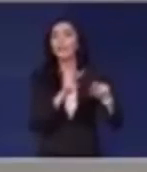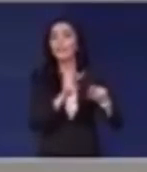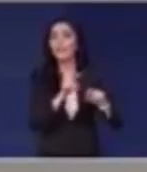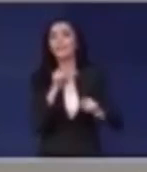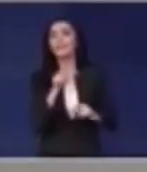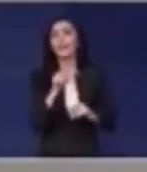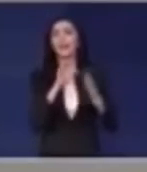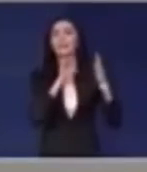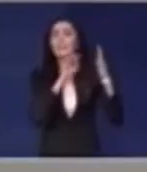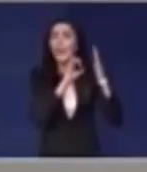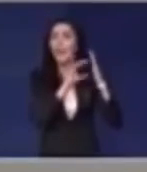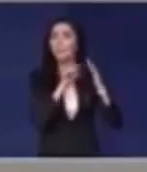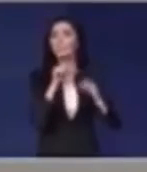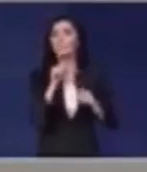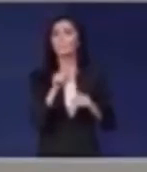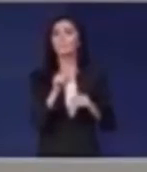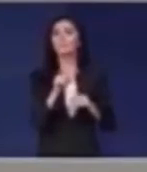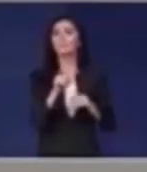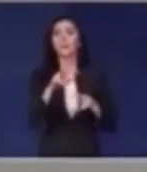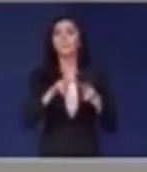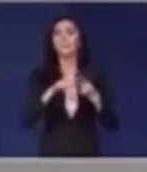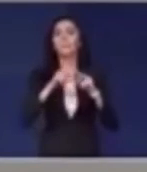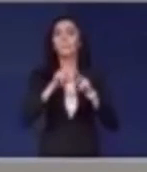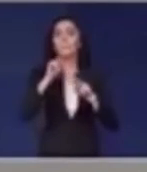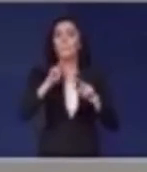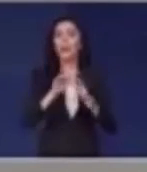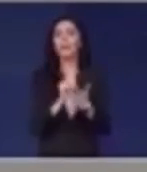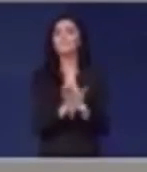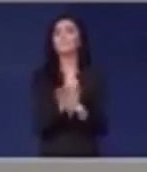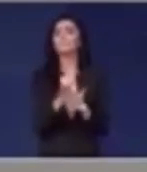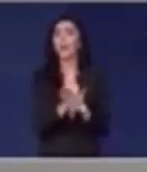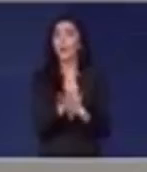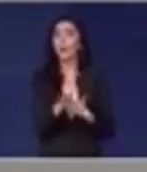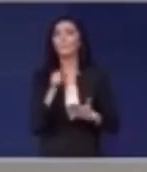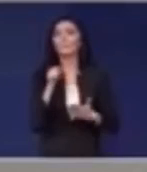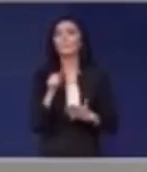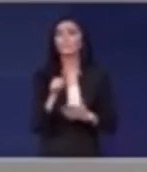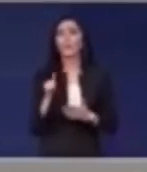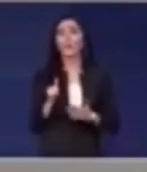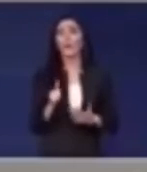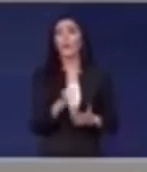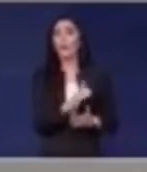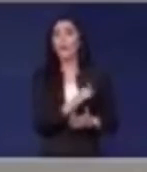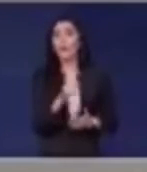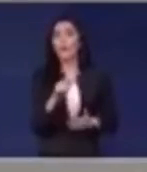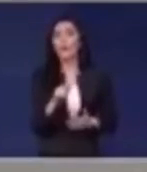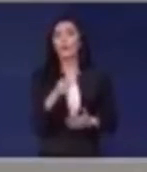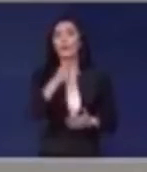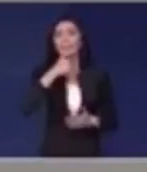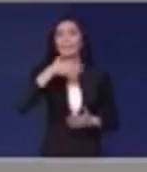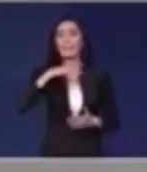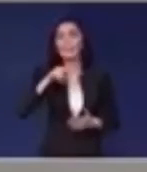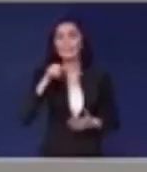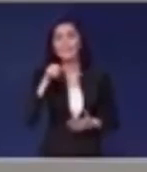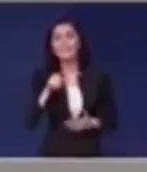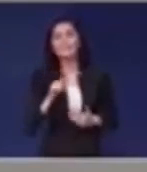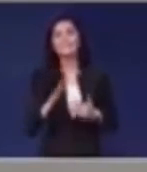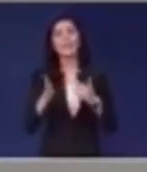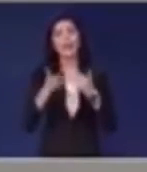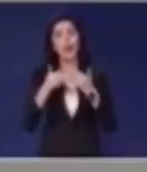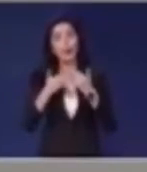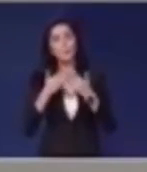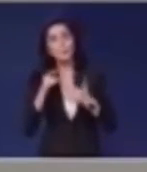Diyarbakır Mardin Trabzon Ordu Denizli Kahramanmaraş